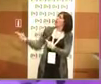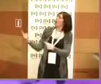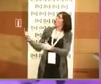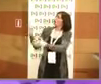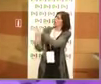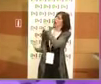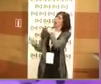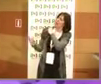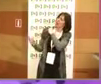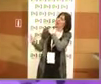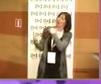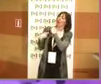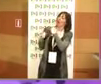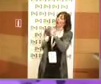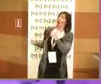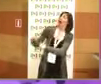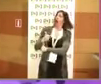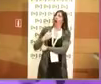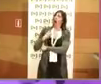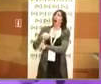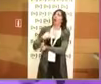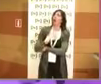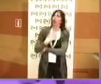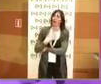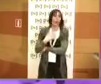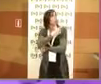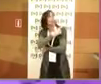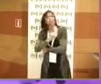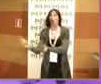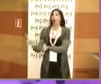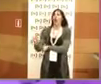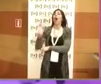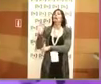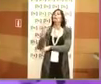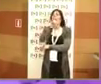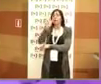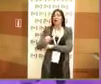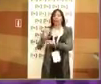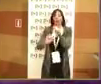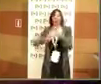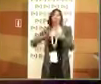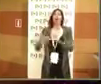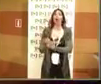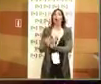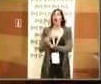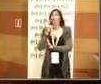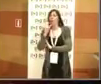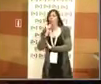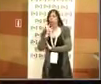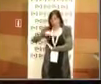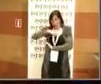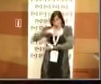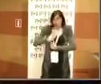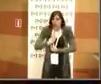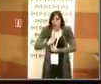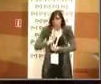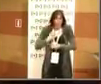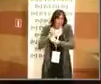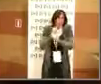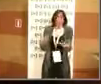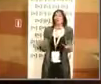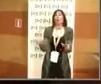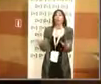falliscano e poi arriveremo noi. No, se non cambiamo, l'Italia non si riguarderà più a noi. Questo è il vero punto